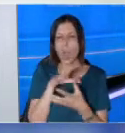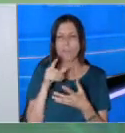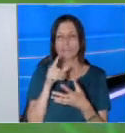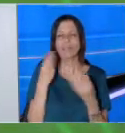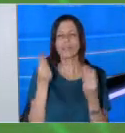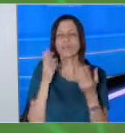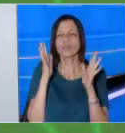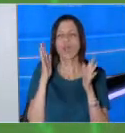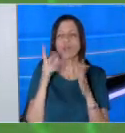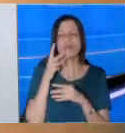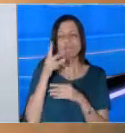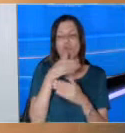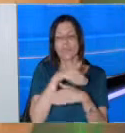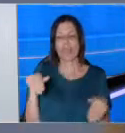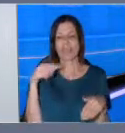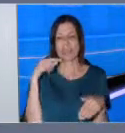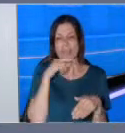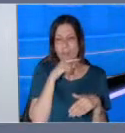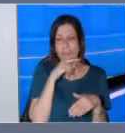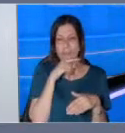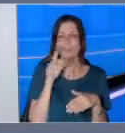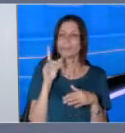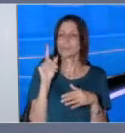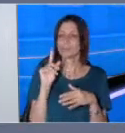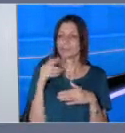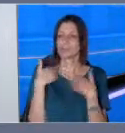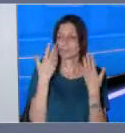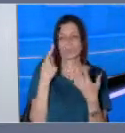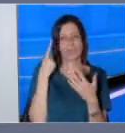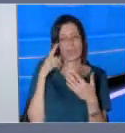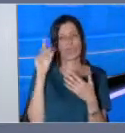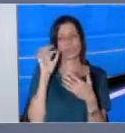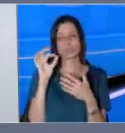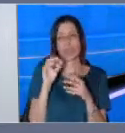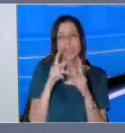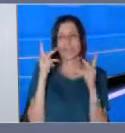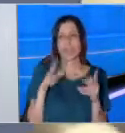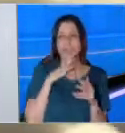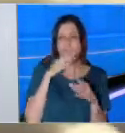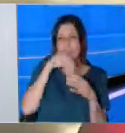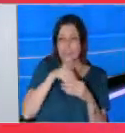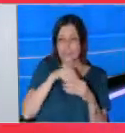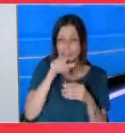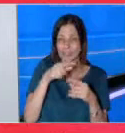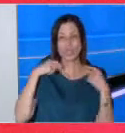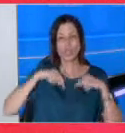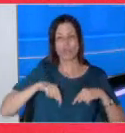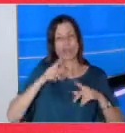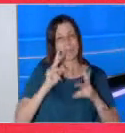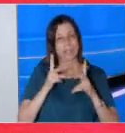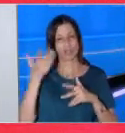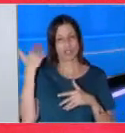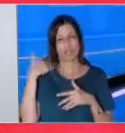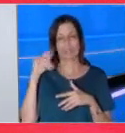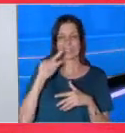האדומים. מי שהעלתה את הרעיון כדי לפתור את הבעיה הפנימית הזו, יושבת ראש מרץ לשעבר